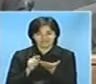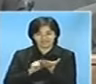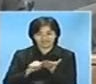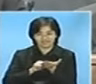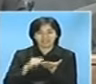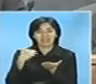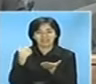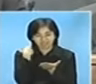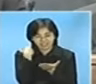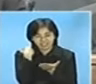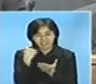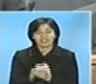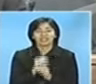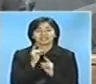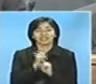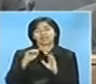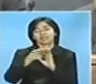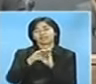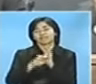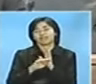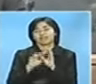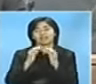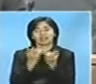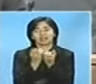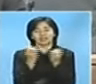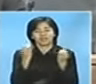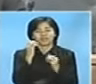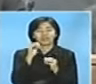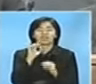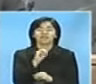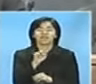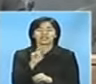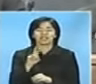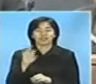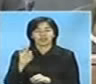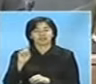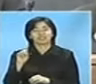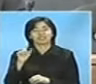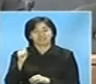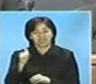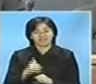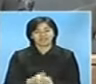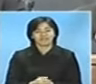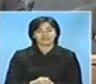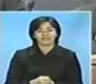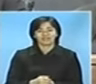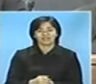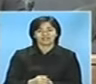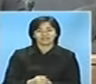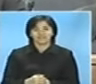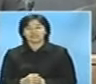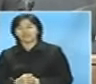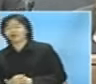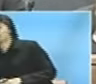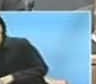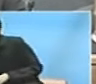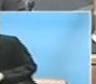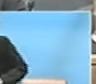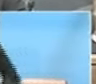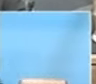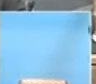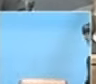ามช่องทางของรัฐธรรมนูญมาตรา291ได้ผมขอกราบเรียนต่อท่